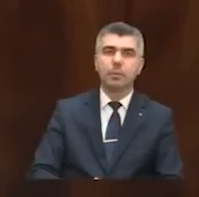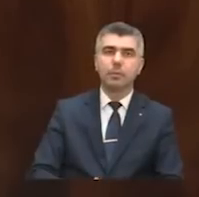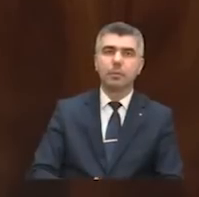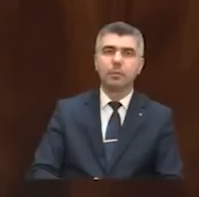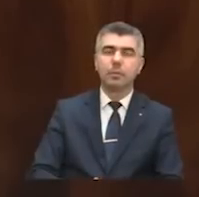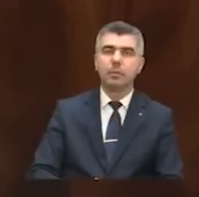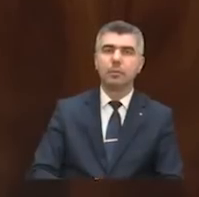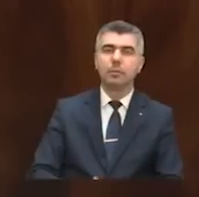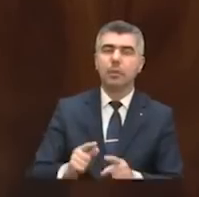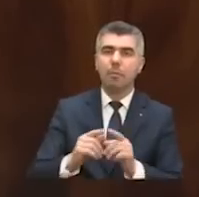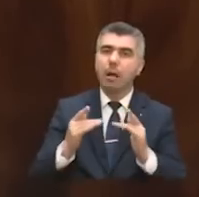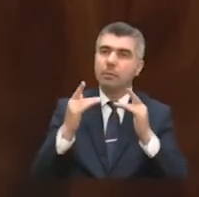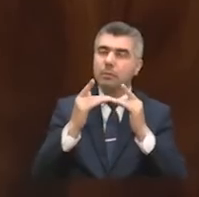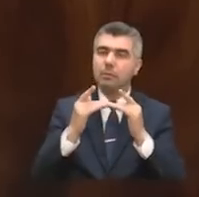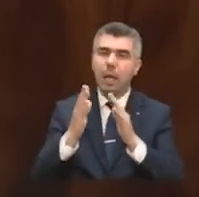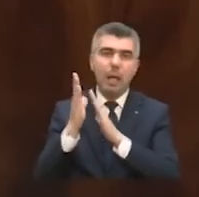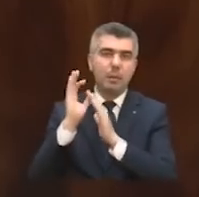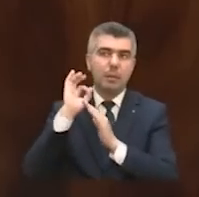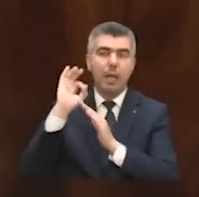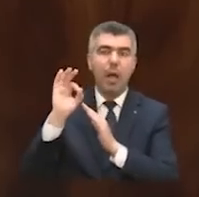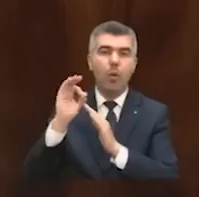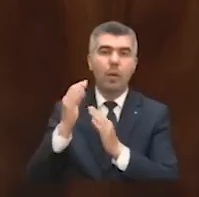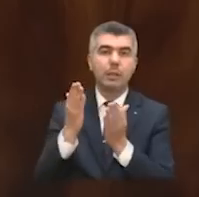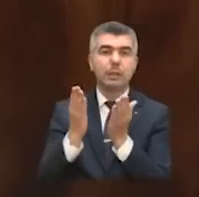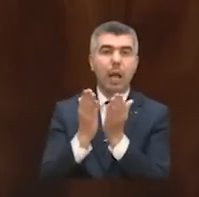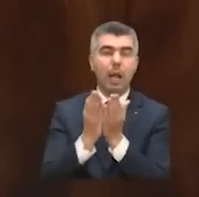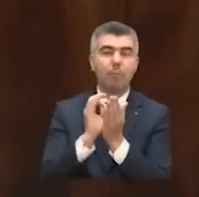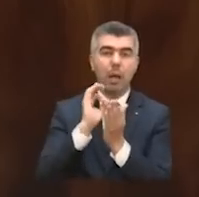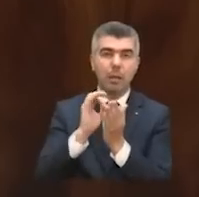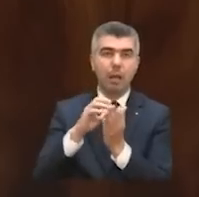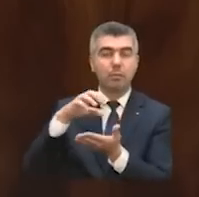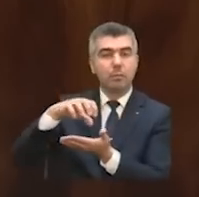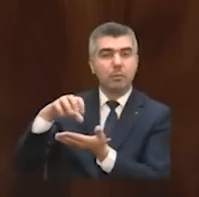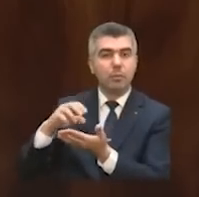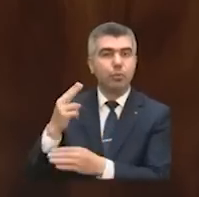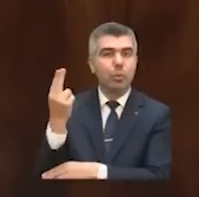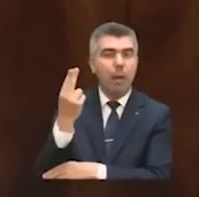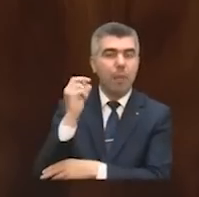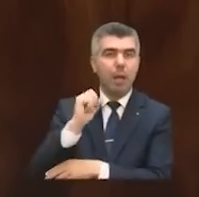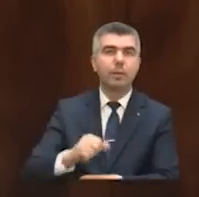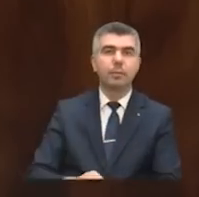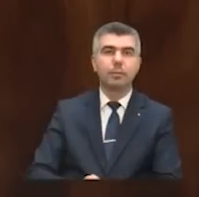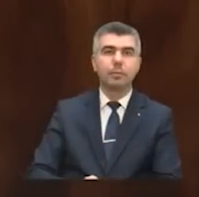يعني الايواء ديال الطلبه يعني النواه الجامعيه